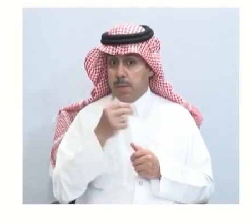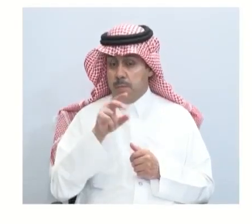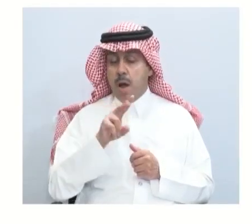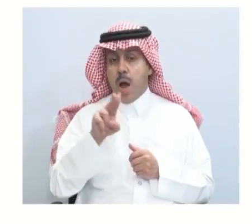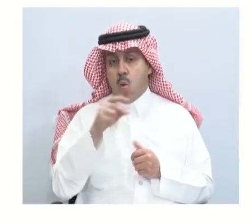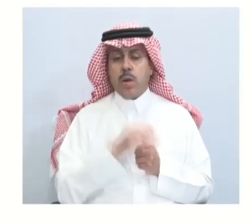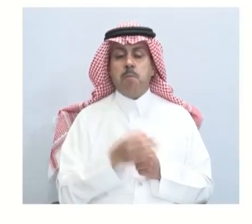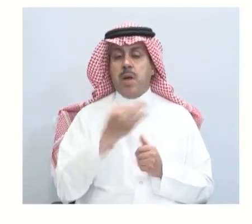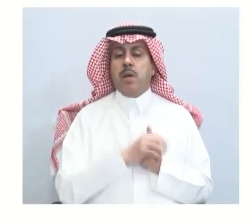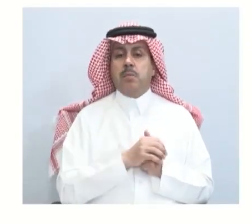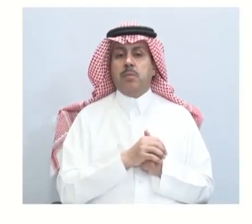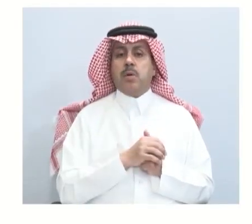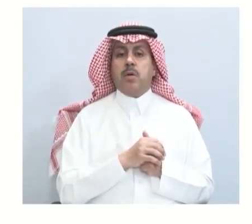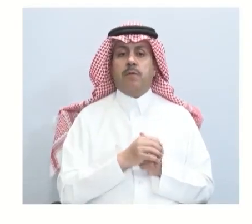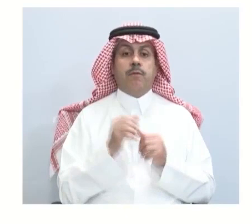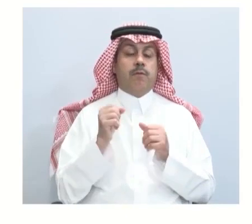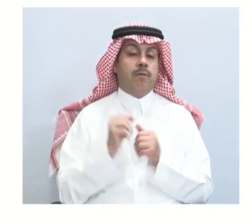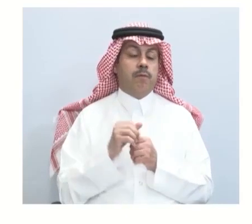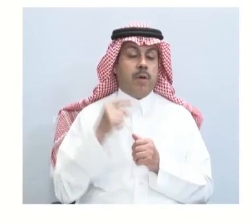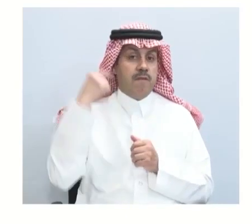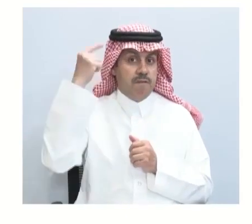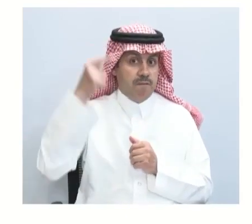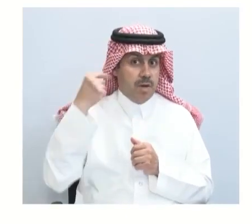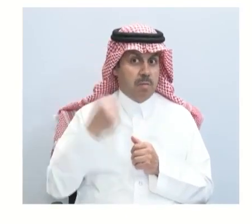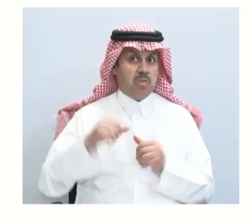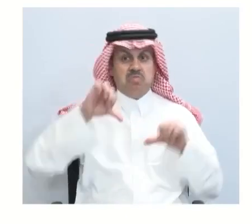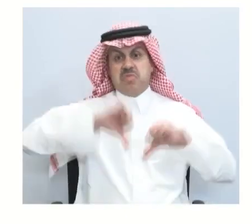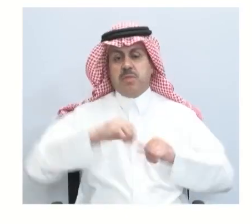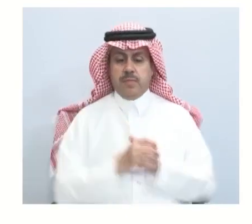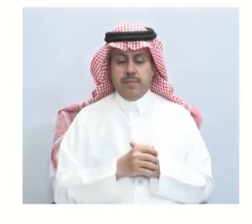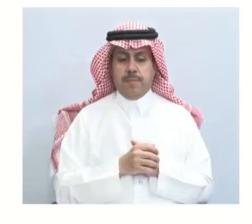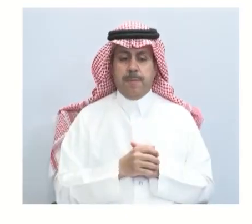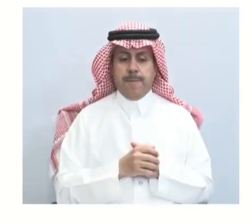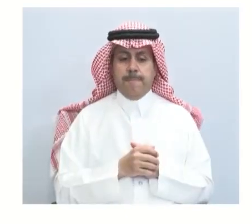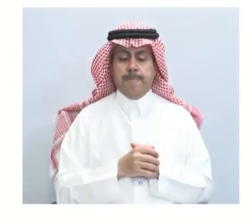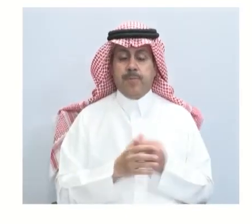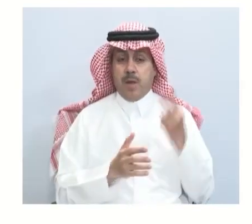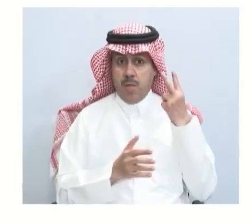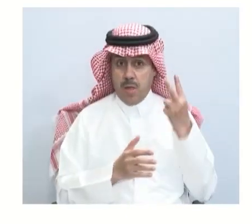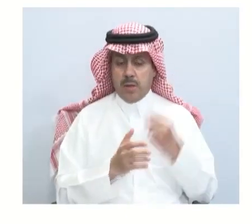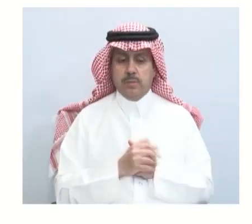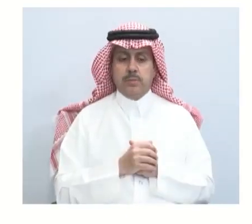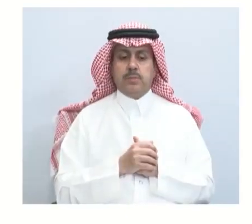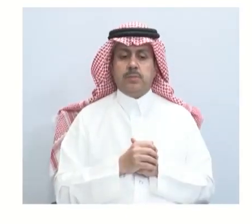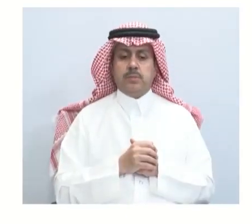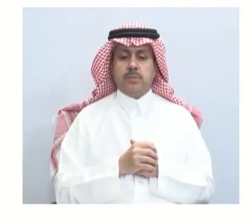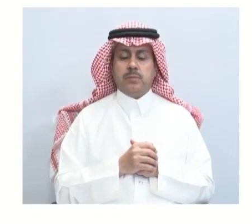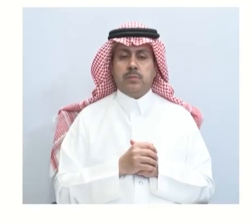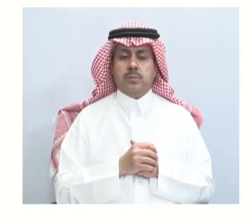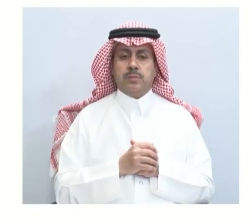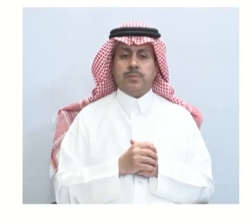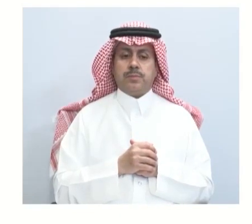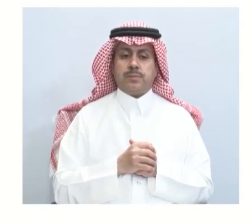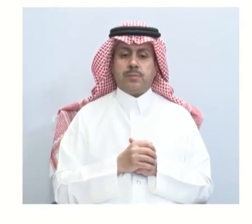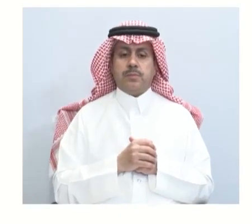بكلام فتحمله على اسوا المحامل كذلك الصوره الثانيه كذلك من صور الظن ما رايكم